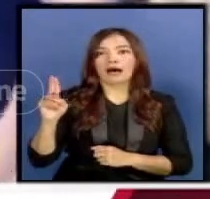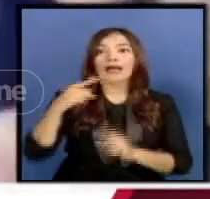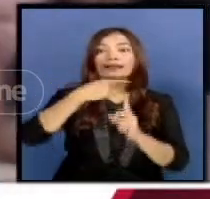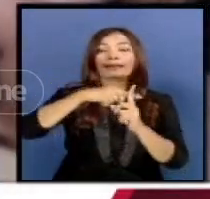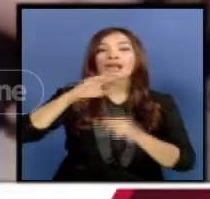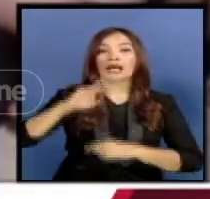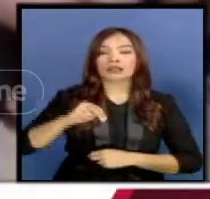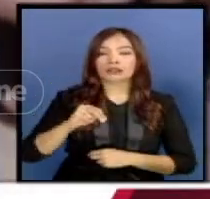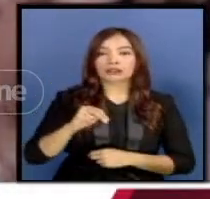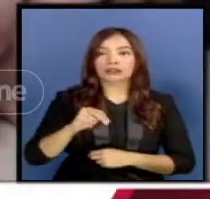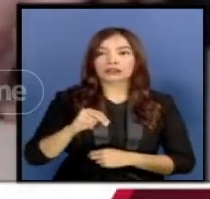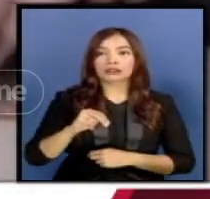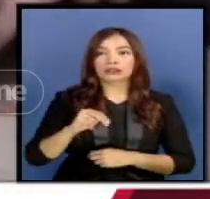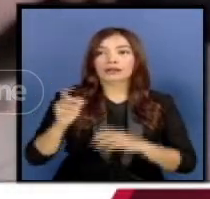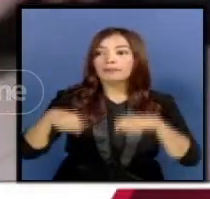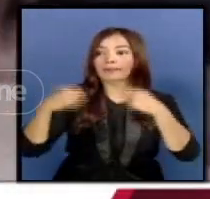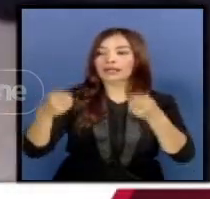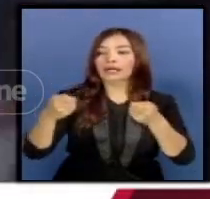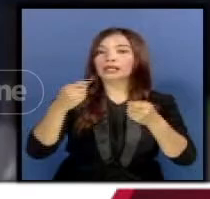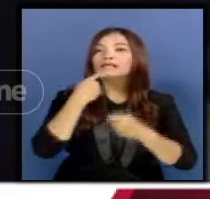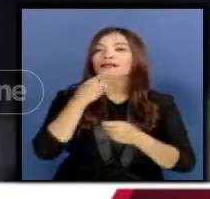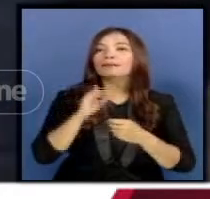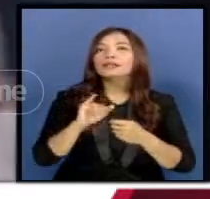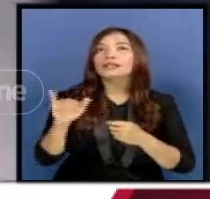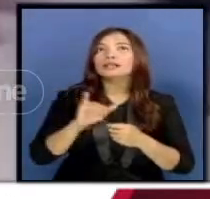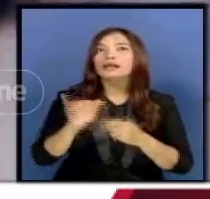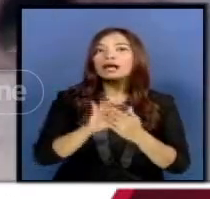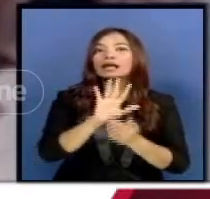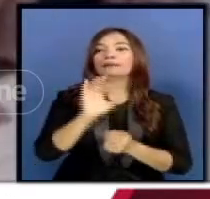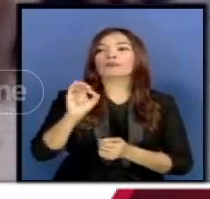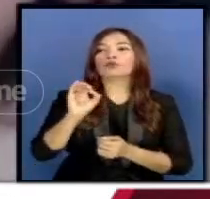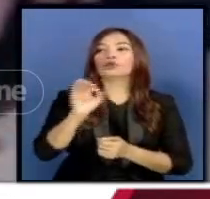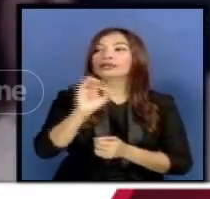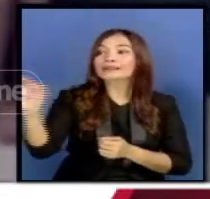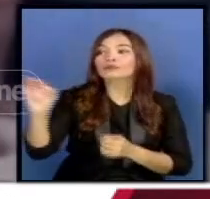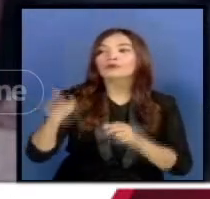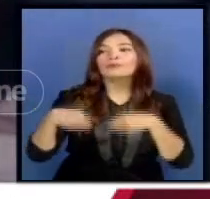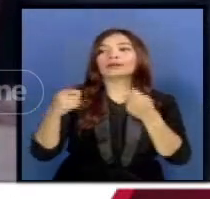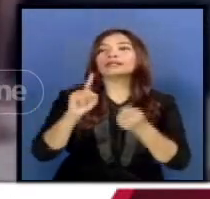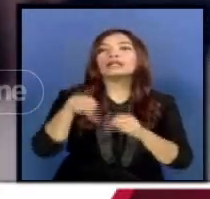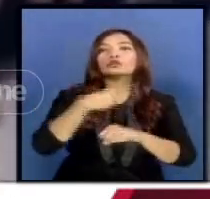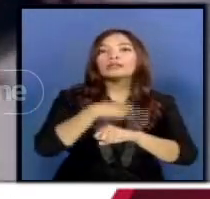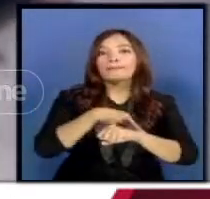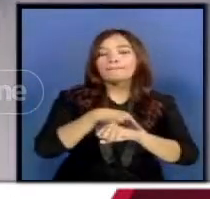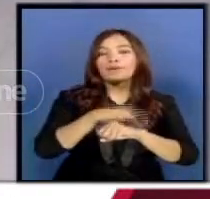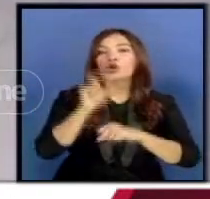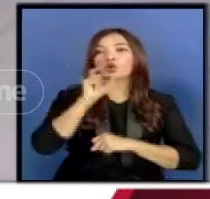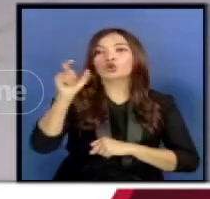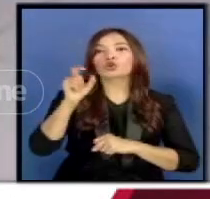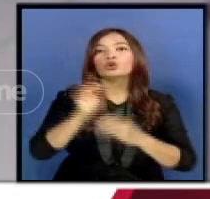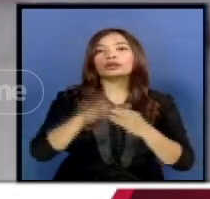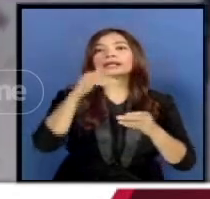kemudian memberikan jaminan bayar 50 ribu dulu dengan waktu 1 jam untuk